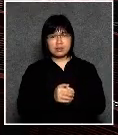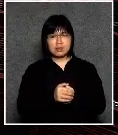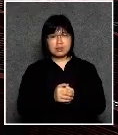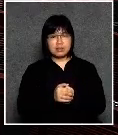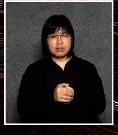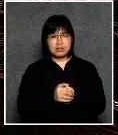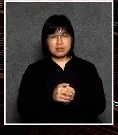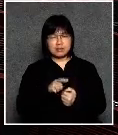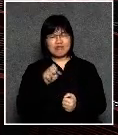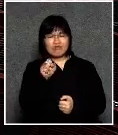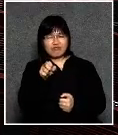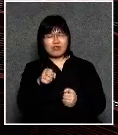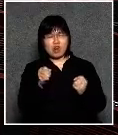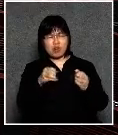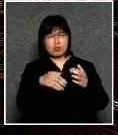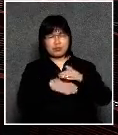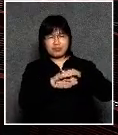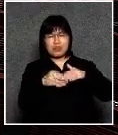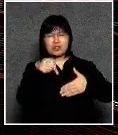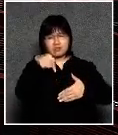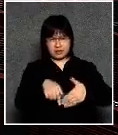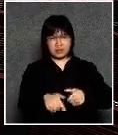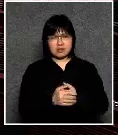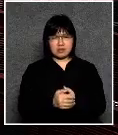依然都係會議廳。